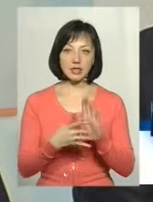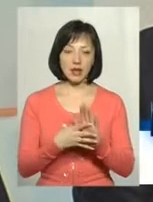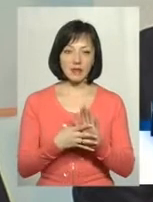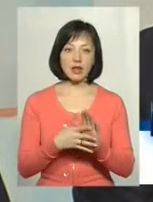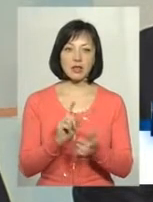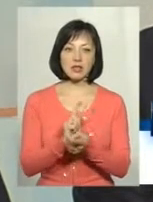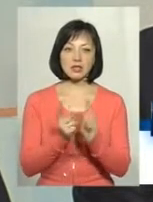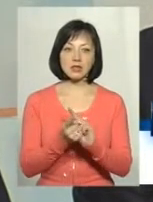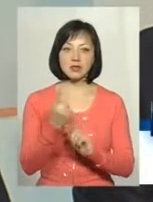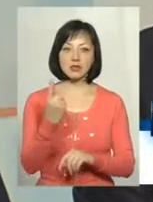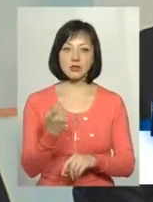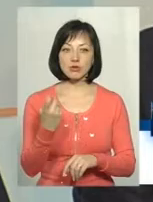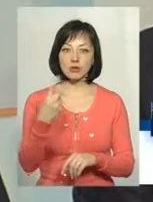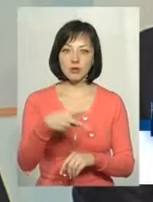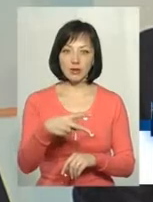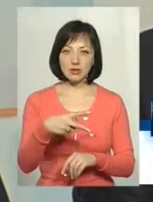а став